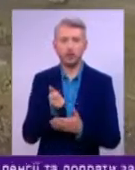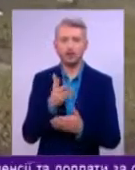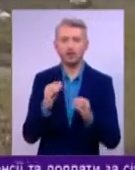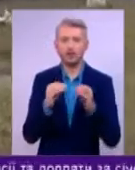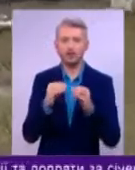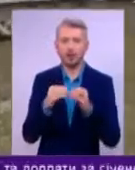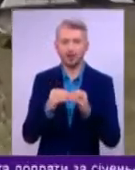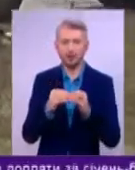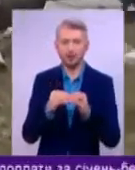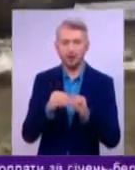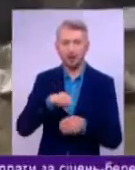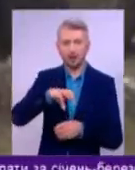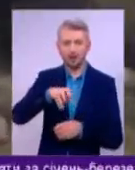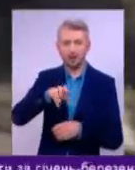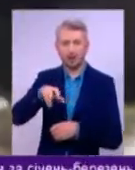кранів,